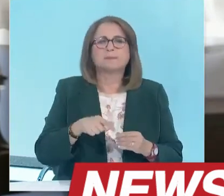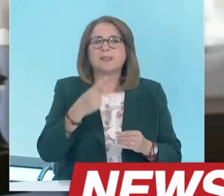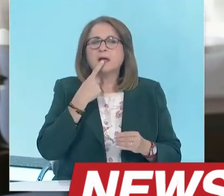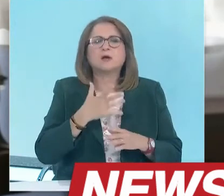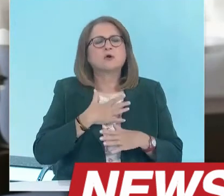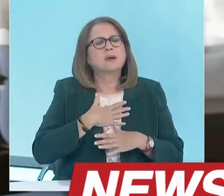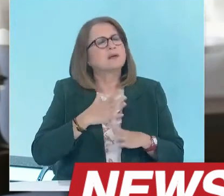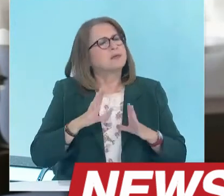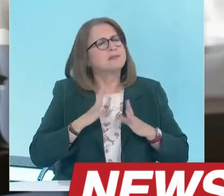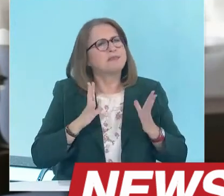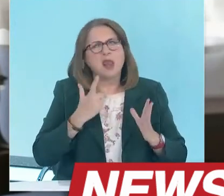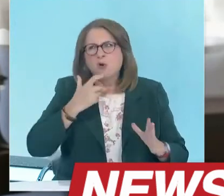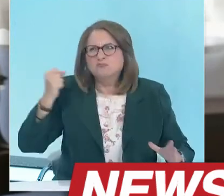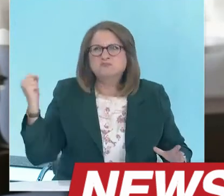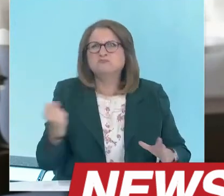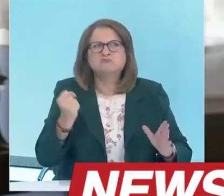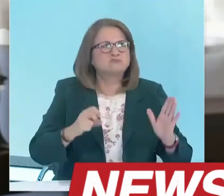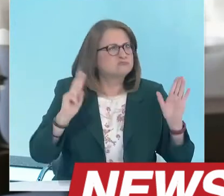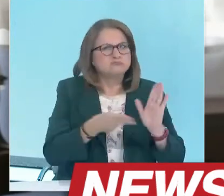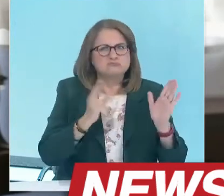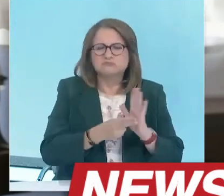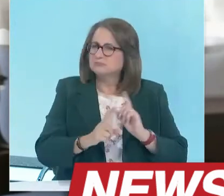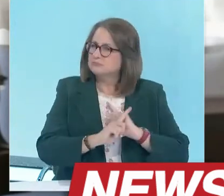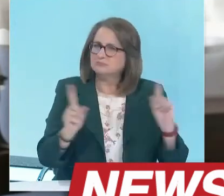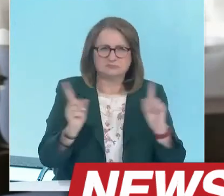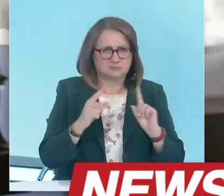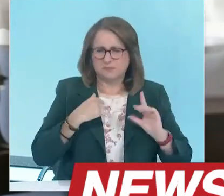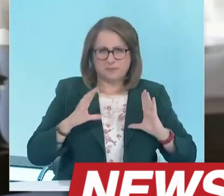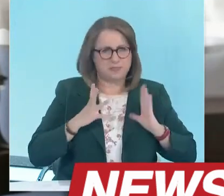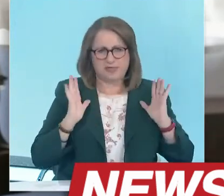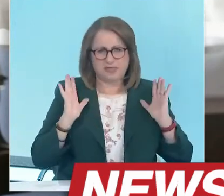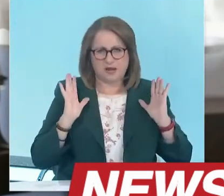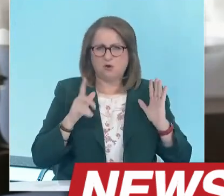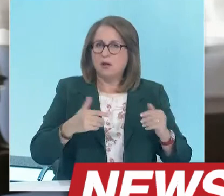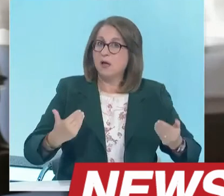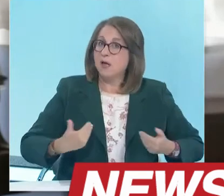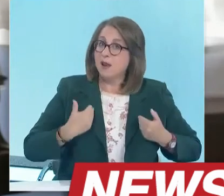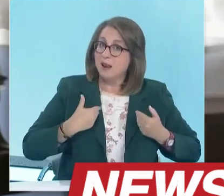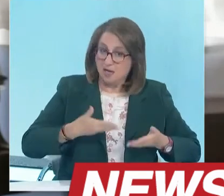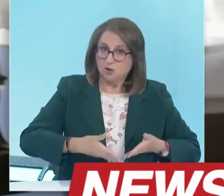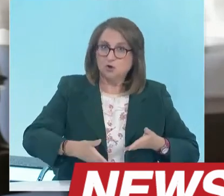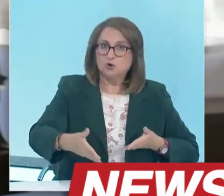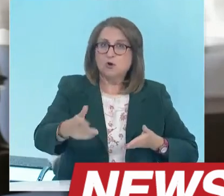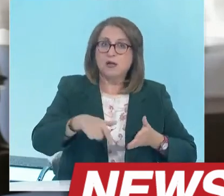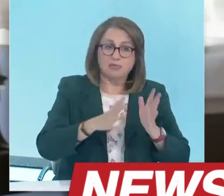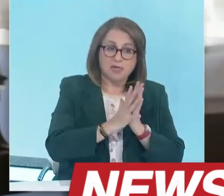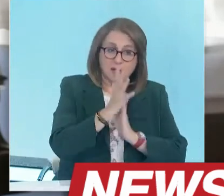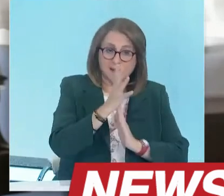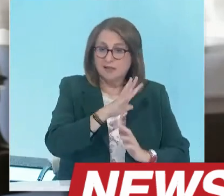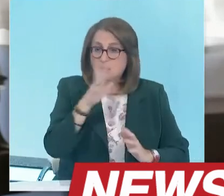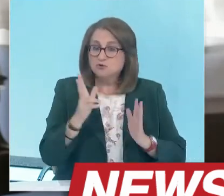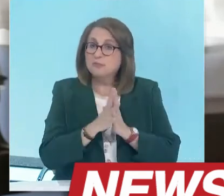οφείλει να γνωρίζει ότι για τα lockdown, τη διασπορά του κορονοϊού και τις σκιές που πλανώνται σαν κατάρες πάνω από την Ελλάδα δεν ευθύνονται οι